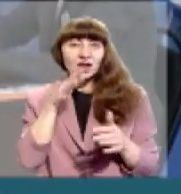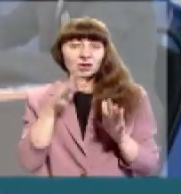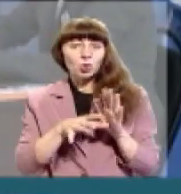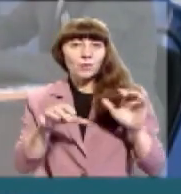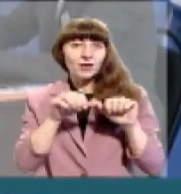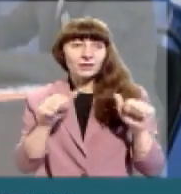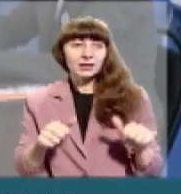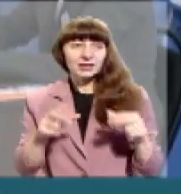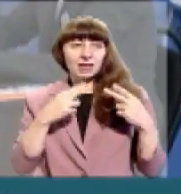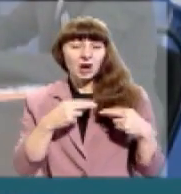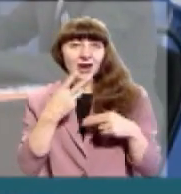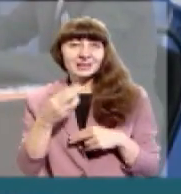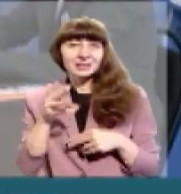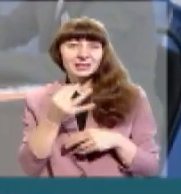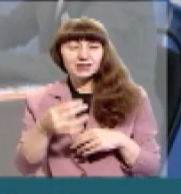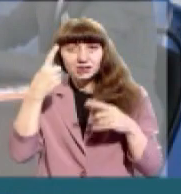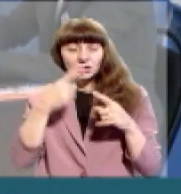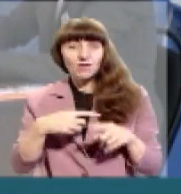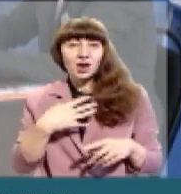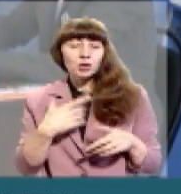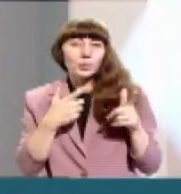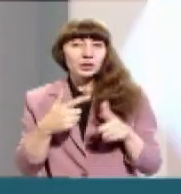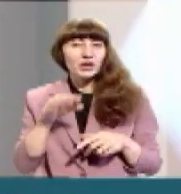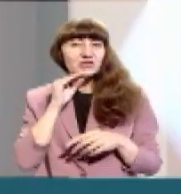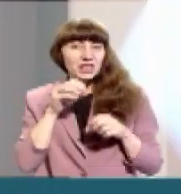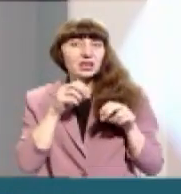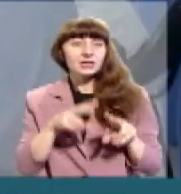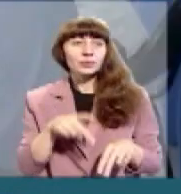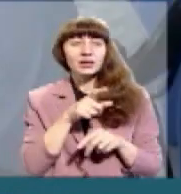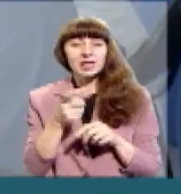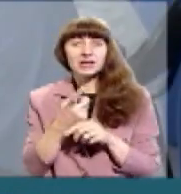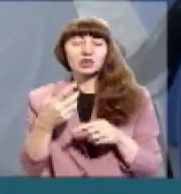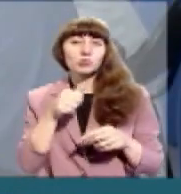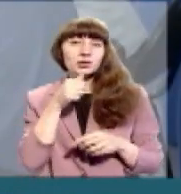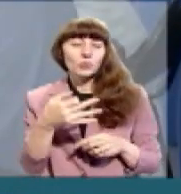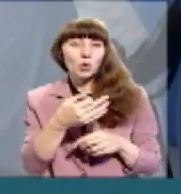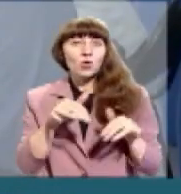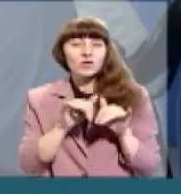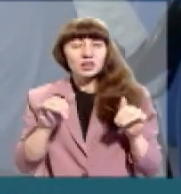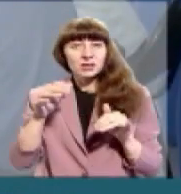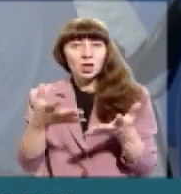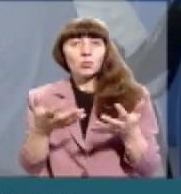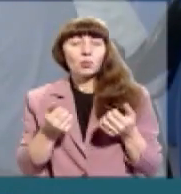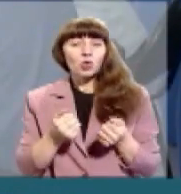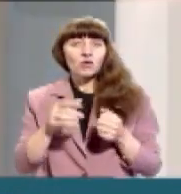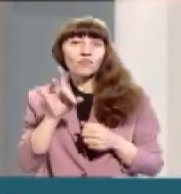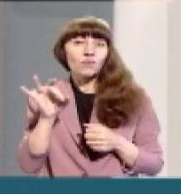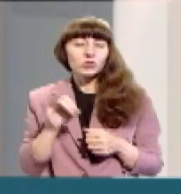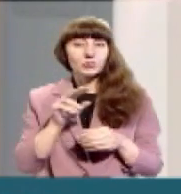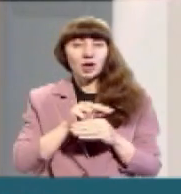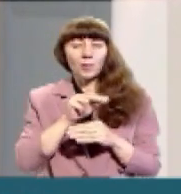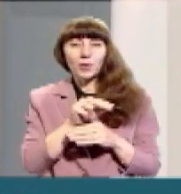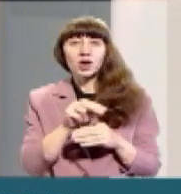формате. Для функционирования IT-технологий важно подготавливать компетентных специалистов. Для этого в регионе планируется увеличить набор вузы для обучения